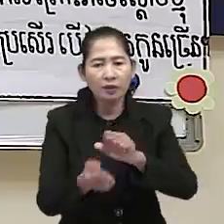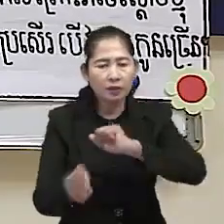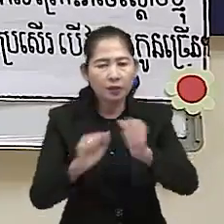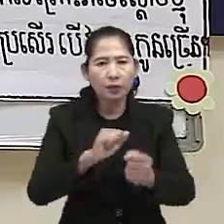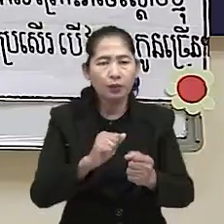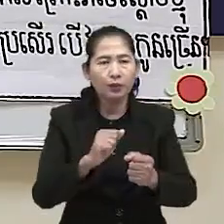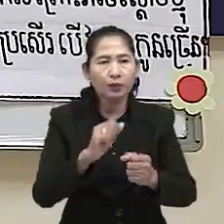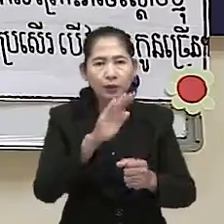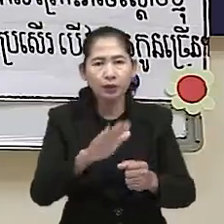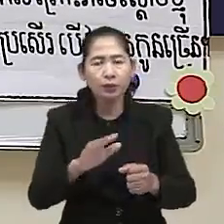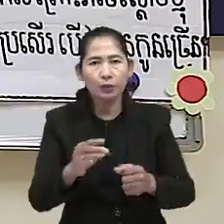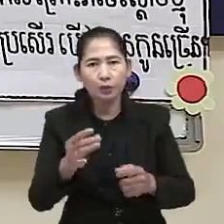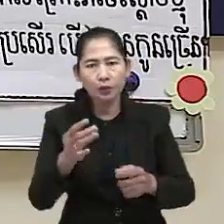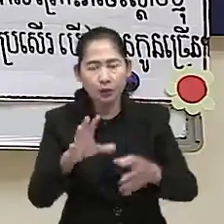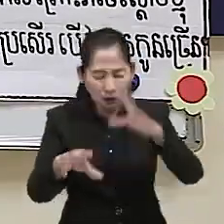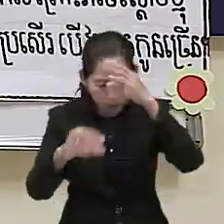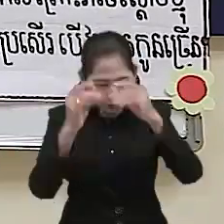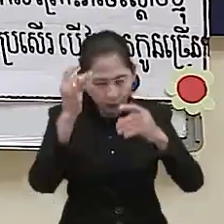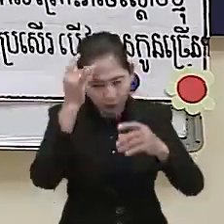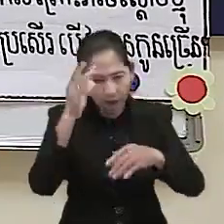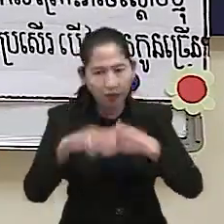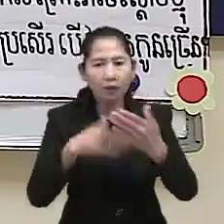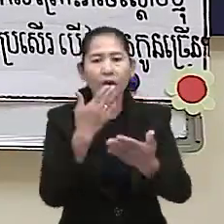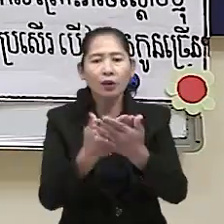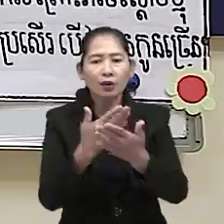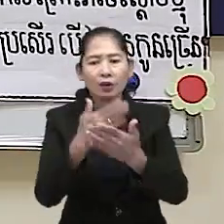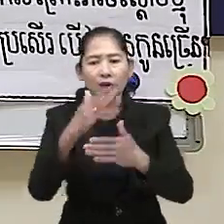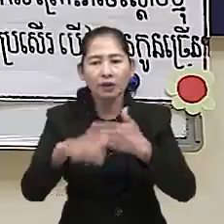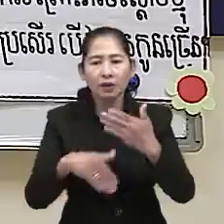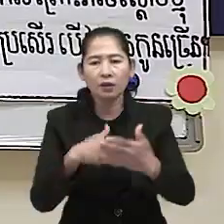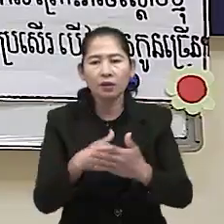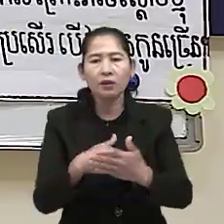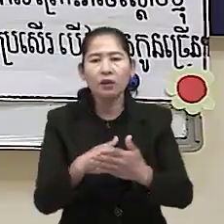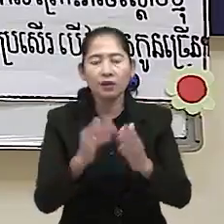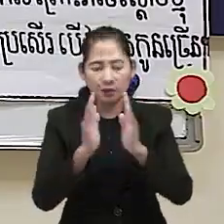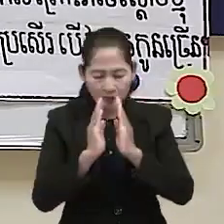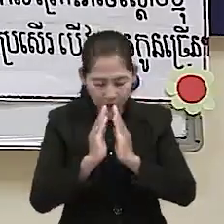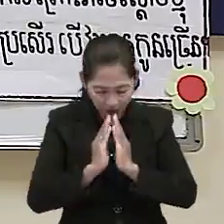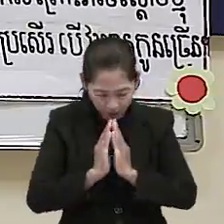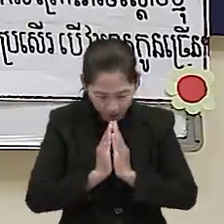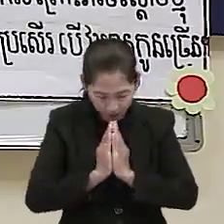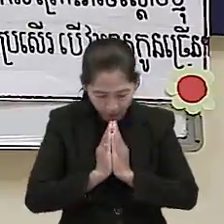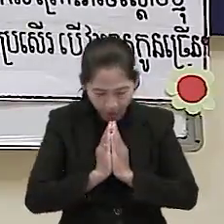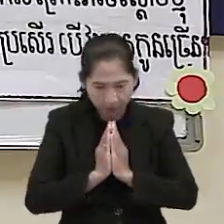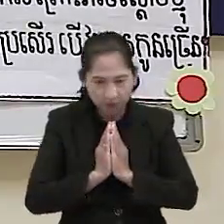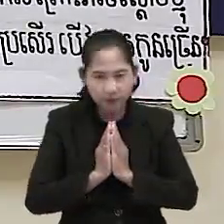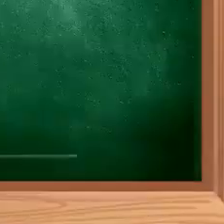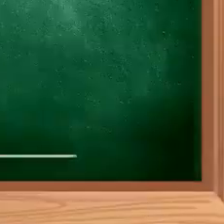ក្មេងដែលរៀនពូកែគ្រប់គ្រប់គ្នាណាកូនអរគុណច្រើនកូនទាំងអស់គ្នាជម្រាបលា